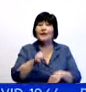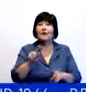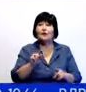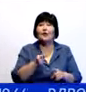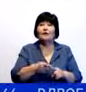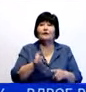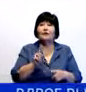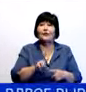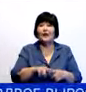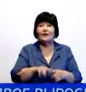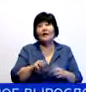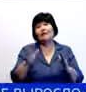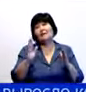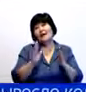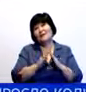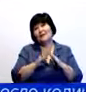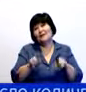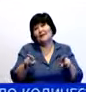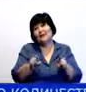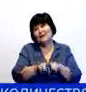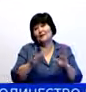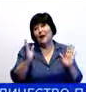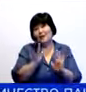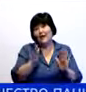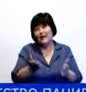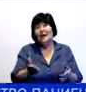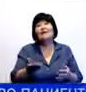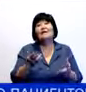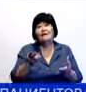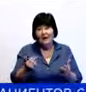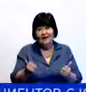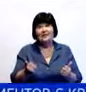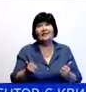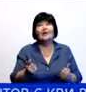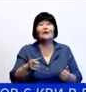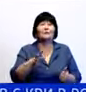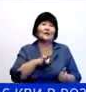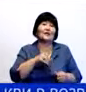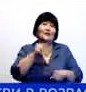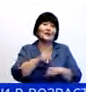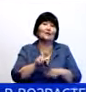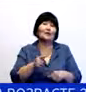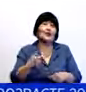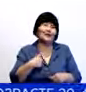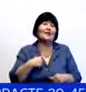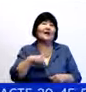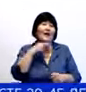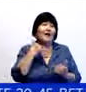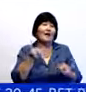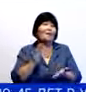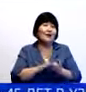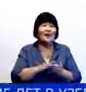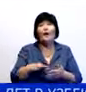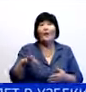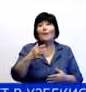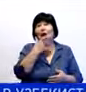вот эта вот домашняя атмосфера. И, конечно, было заметно то, что за меня болели. В области сегодня